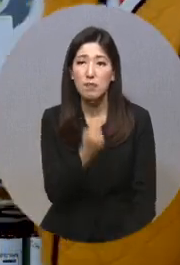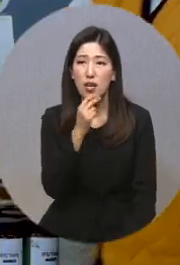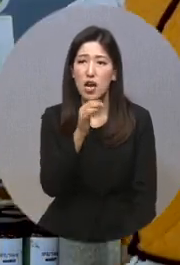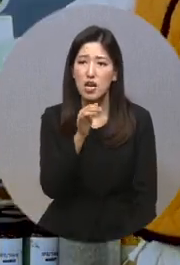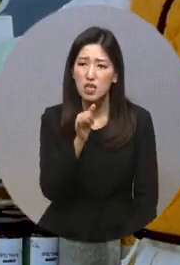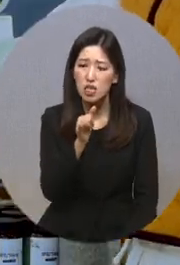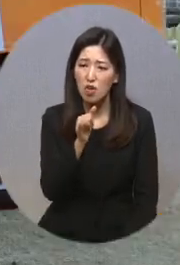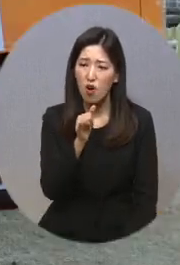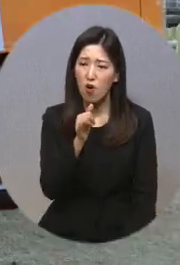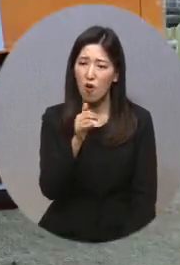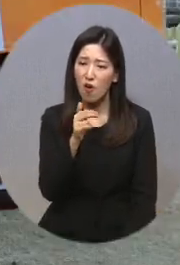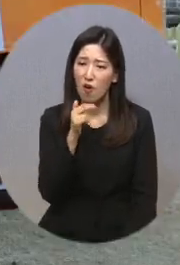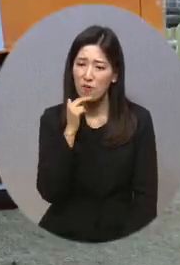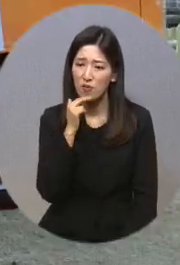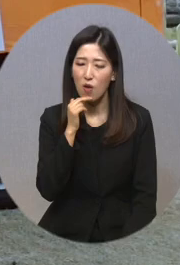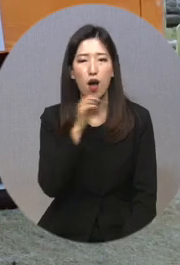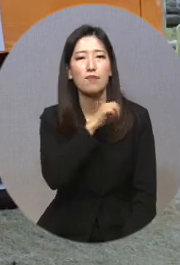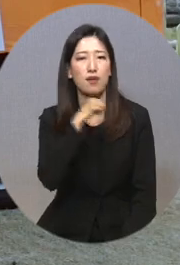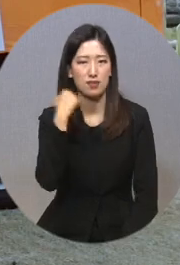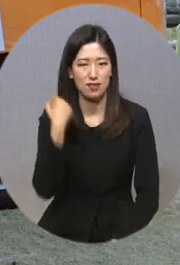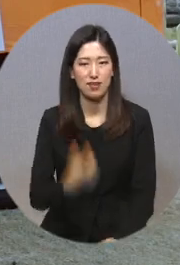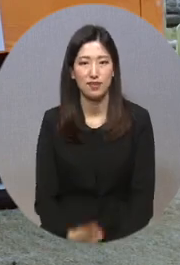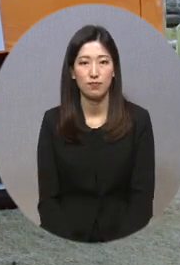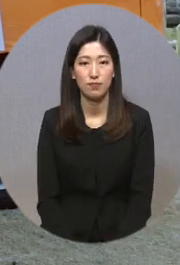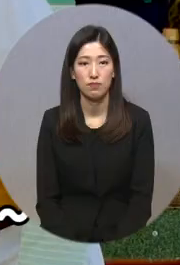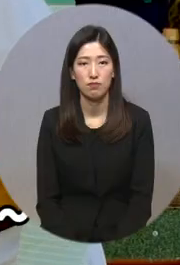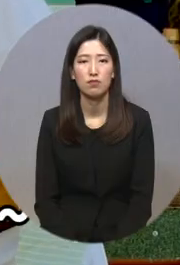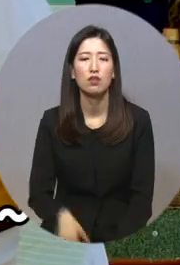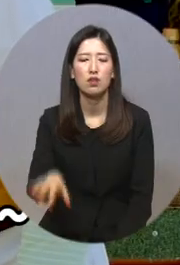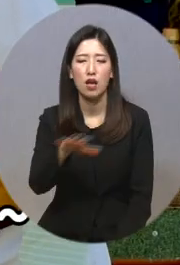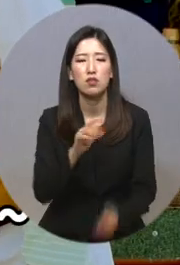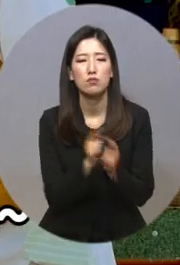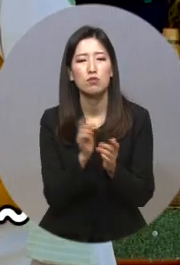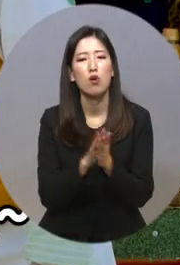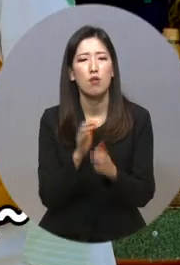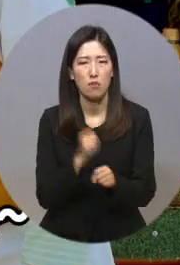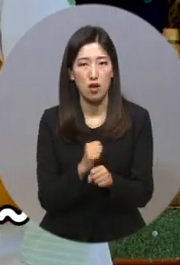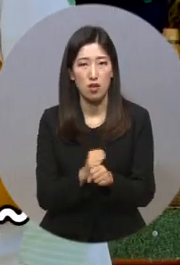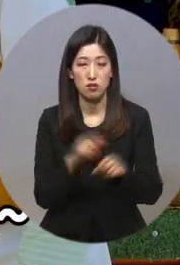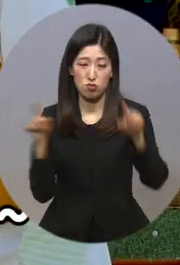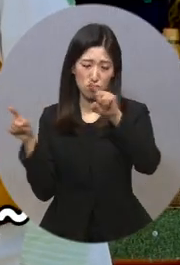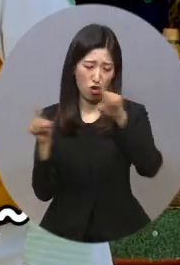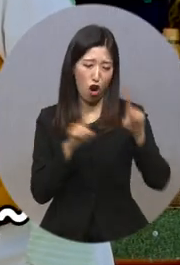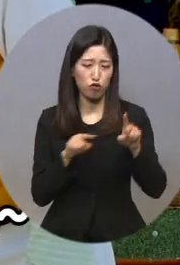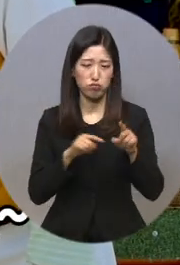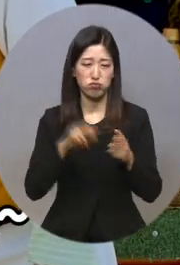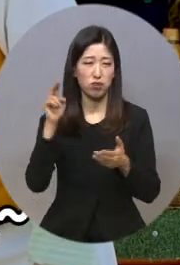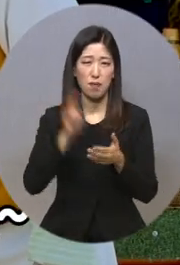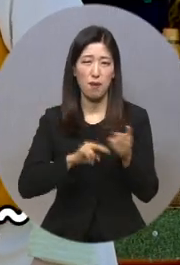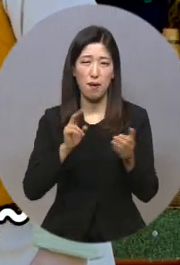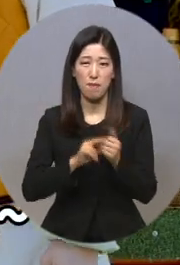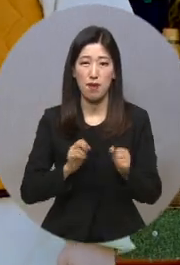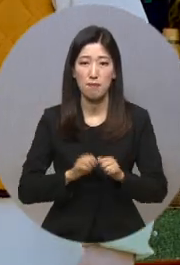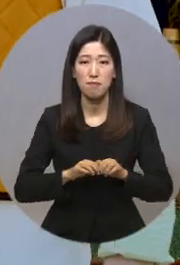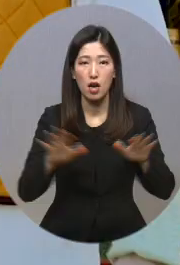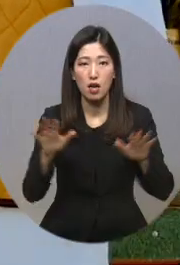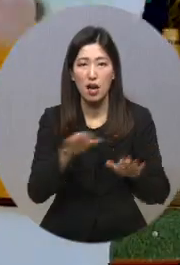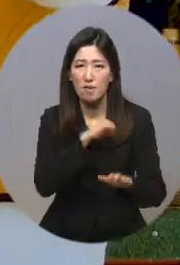맛있고 고소합니다. 아, 이 어머니도 이게 이거 다 손맛이잖아요. 청국으로 나갔는데 당연 맛없다고 전화는 안